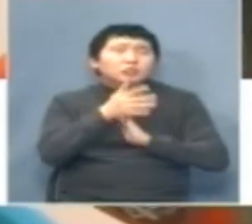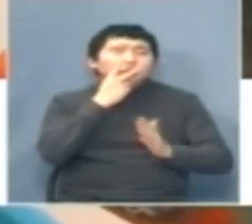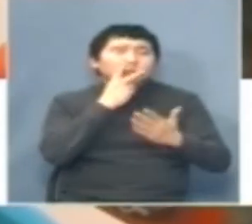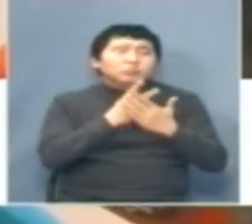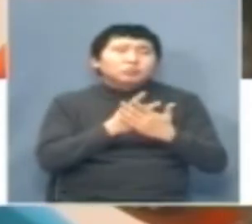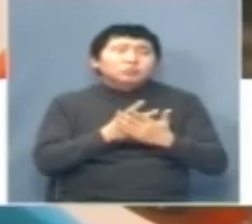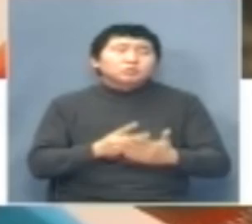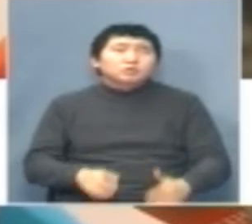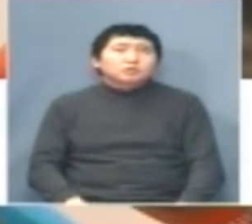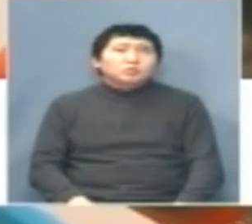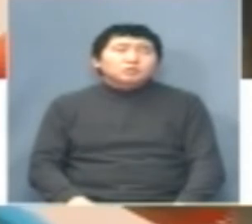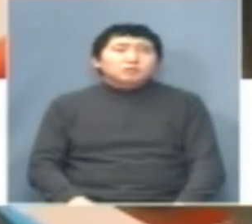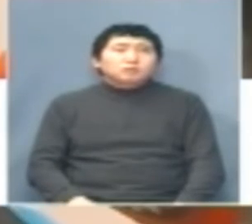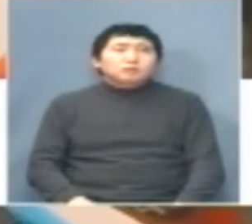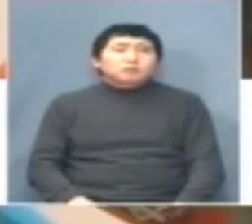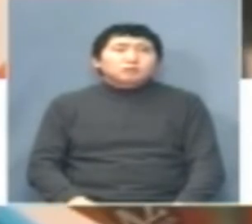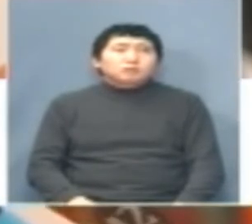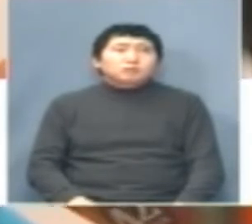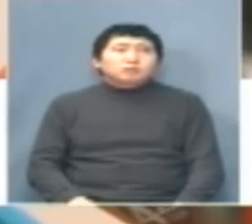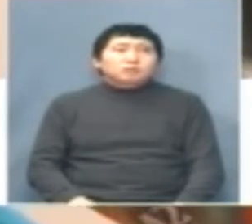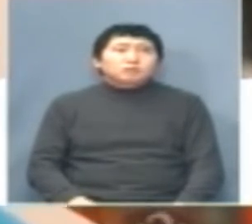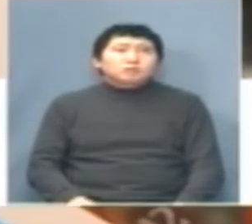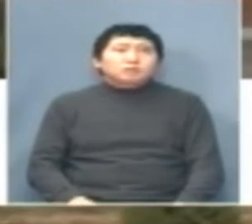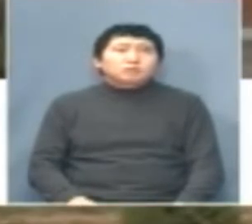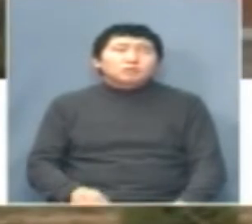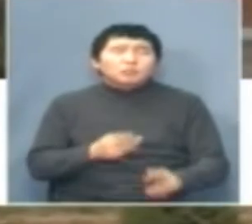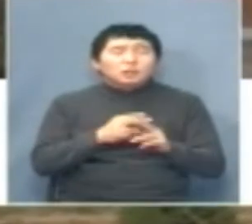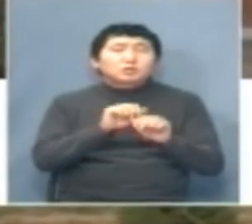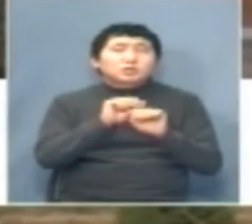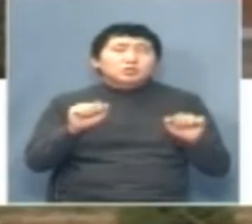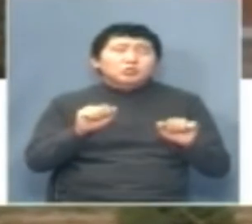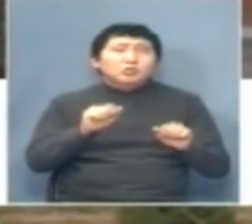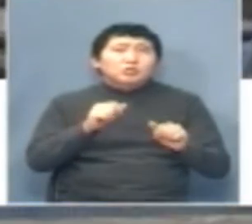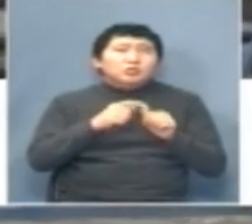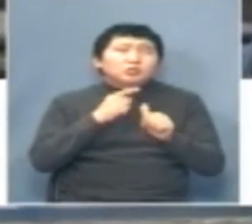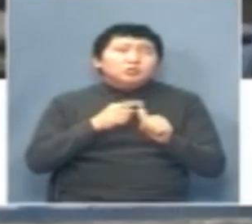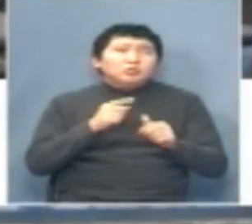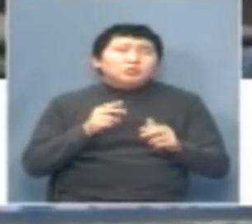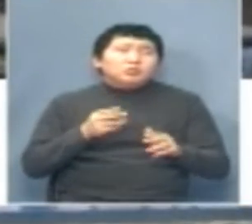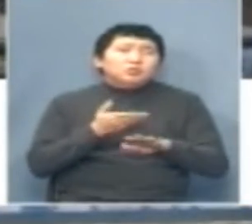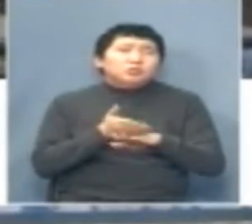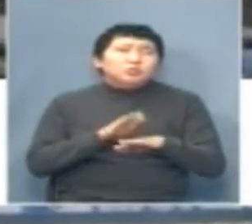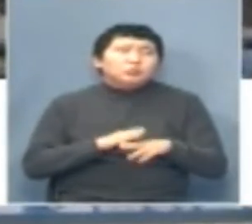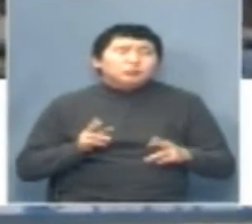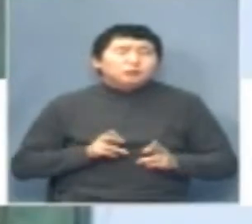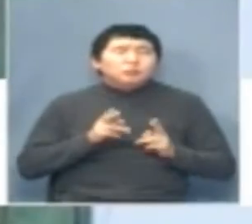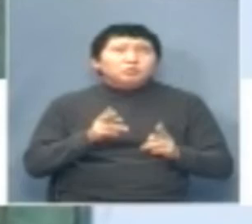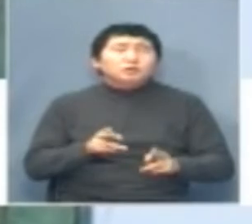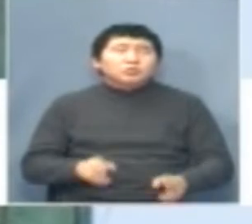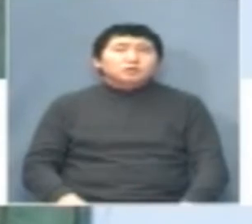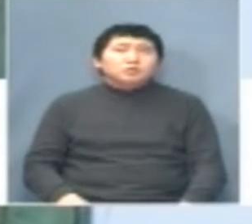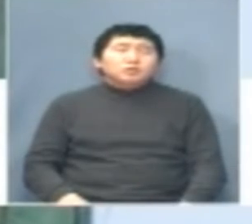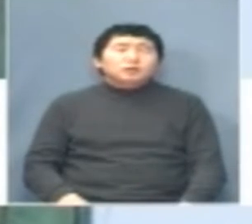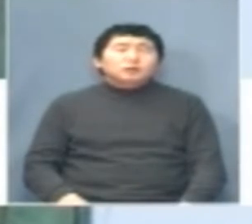мұндай қылмыс ол меніңше ауыр қылмыс деп санауға болмайды. Тәуелсіз ел тарихында бұған дейін 8 рет рақымшылық жасалды, оның